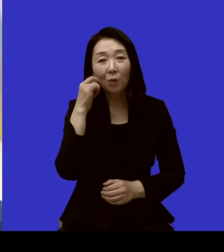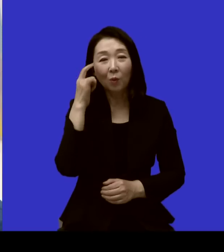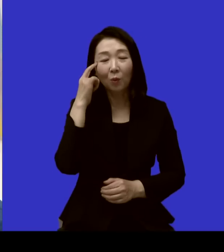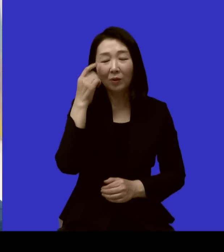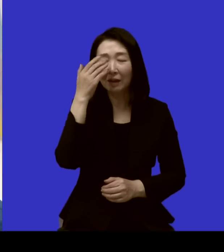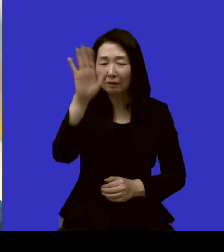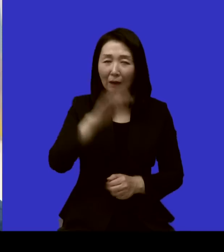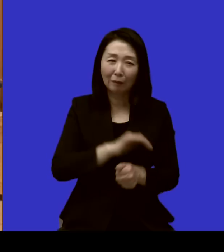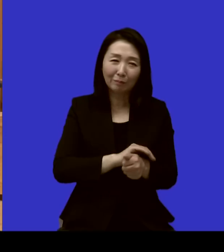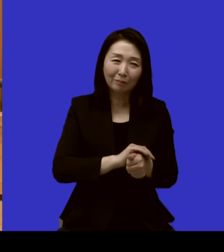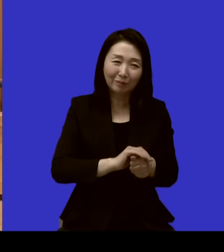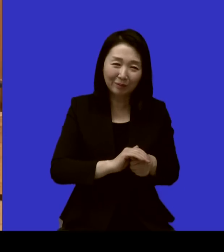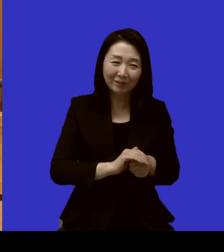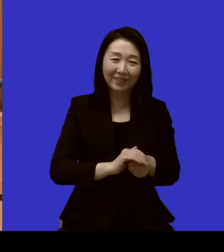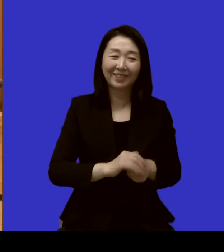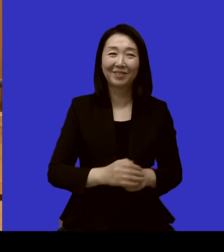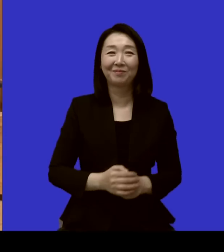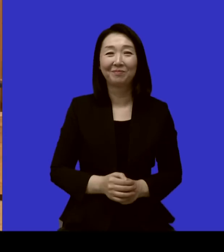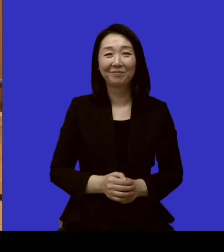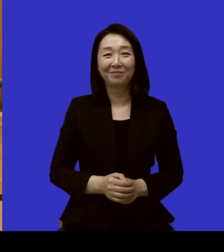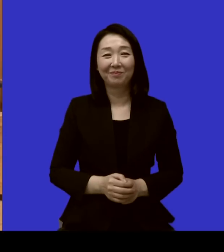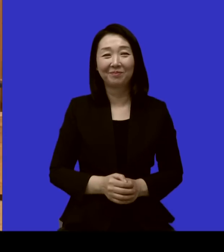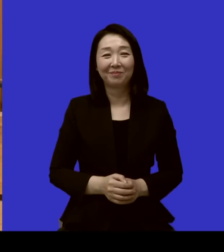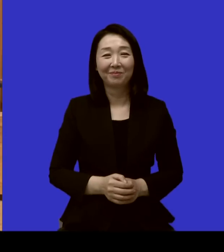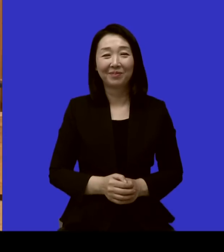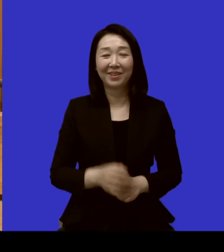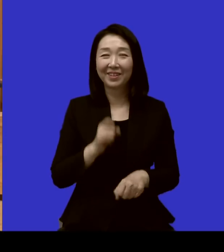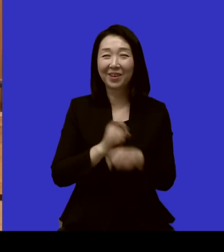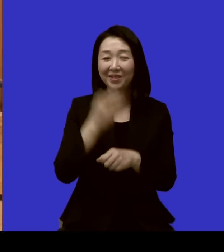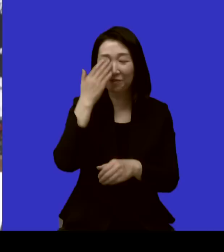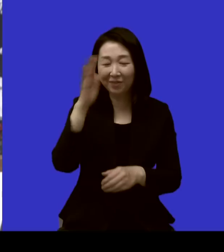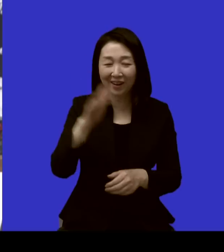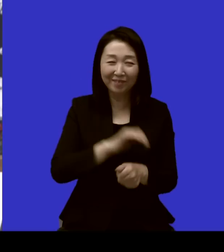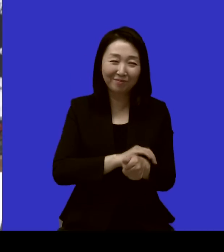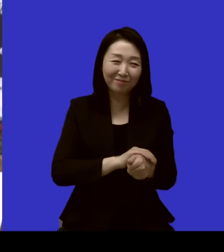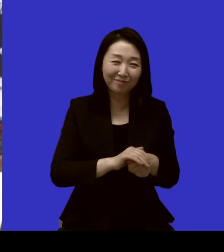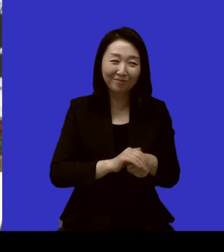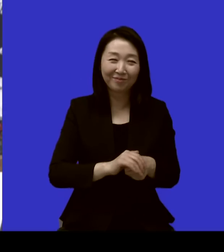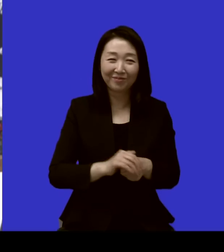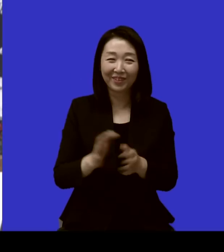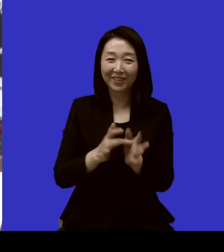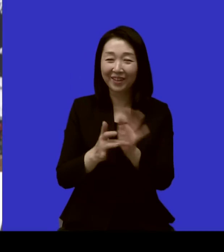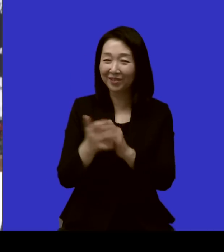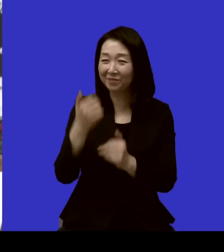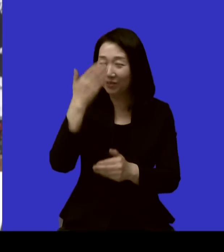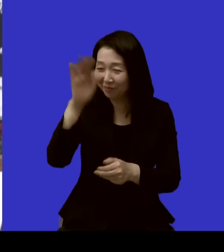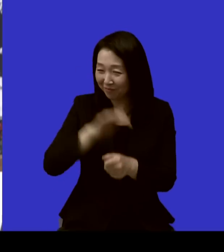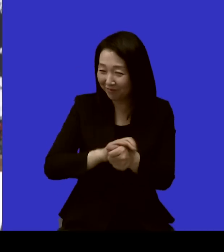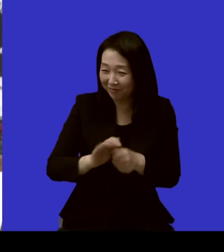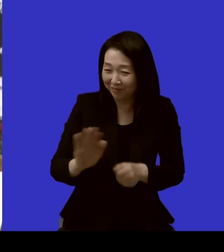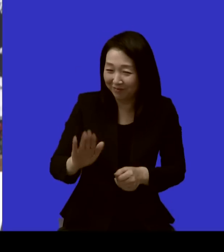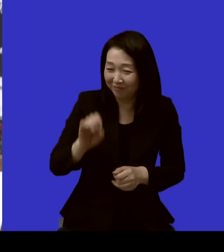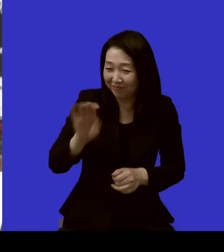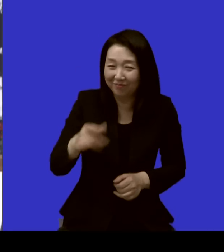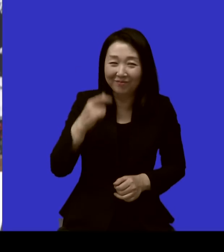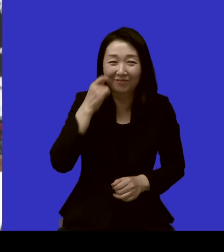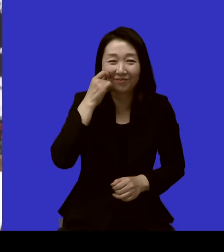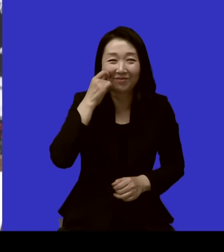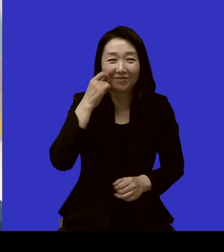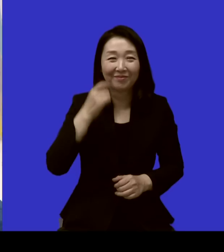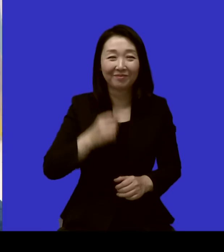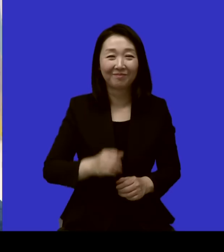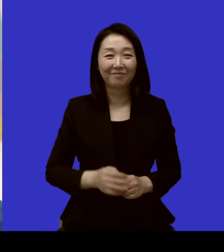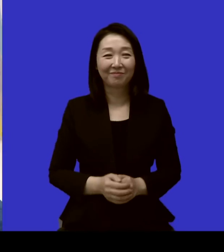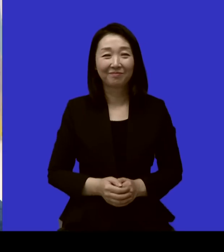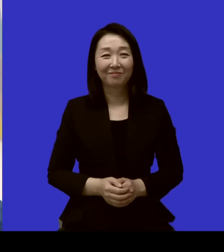낯을 가려서. 근데 그 와중에 또 낯을 가렸어요. 네, 낯을 가려서. 네. 예수님한테도 낯을 제가 소심해가지고 뭐라고. 수